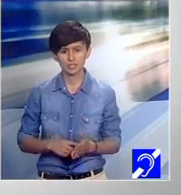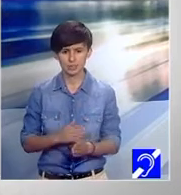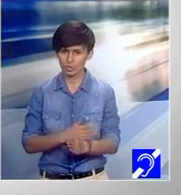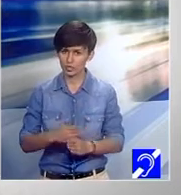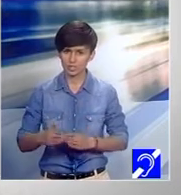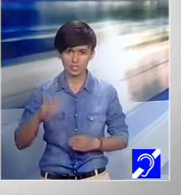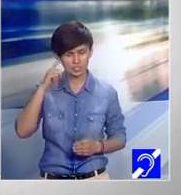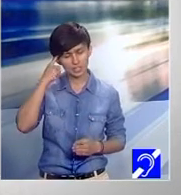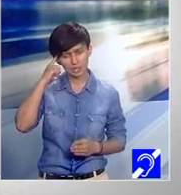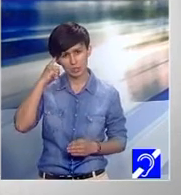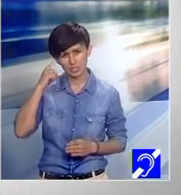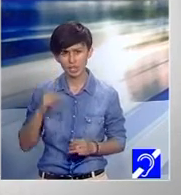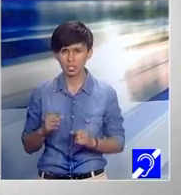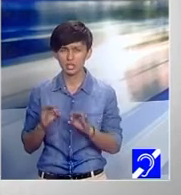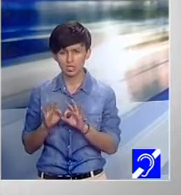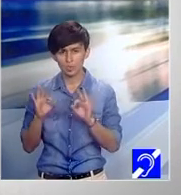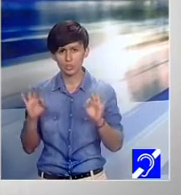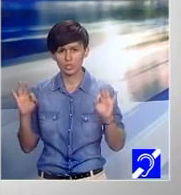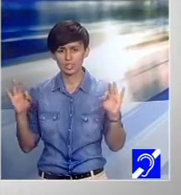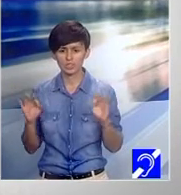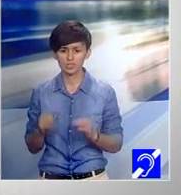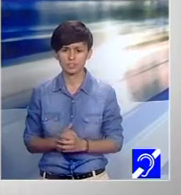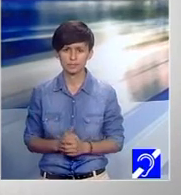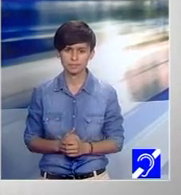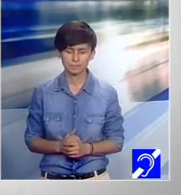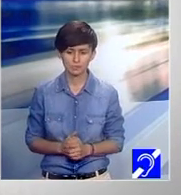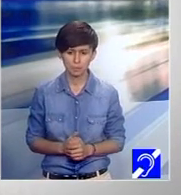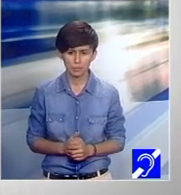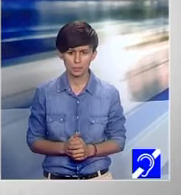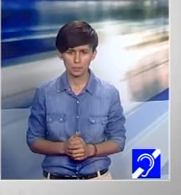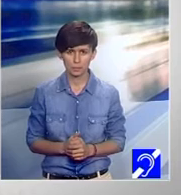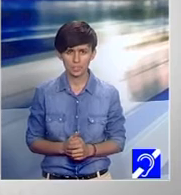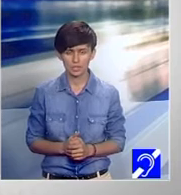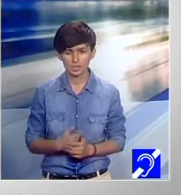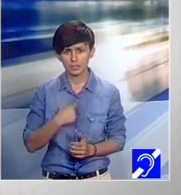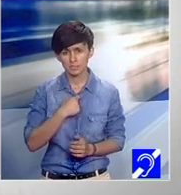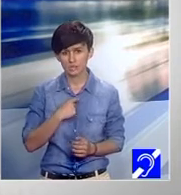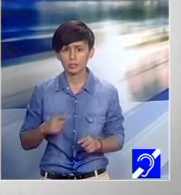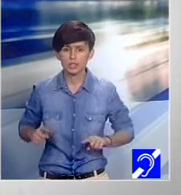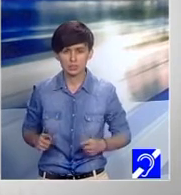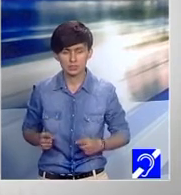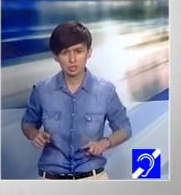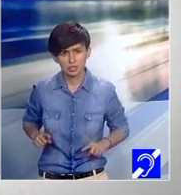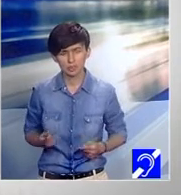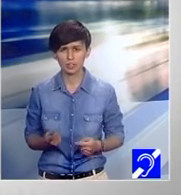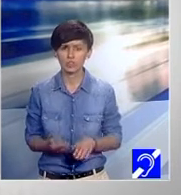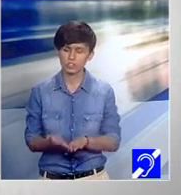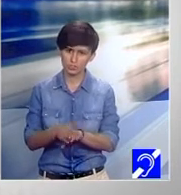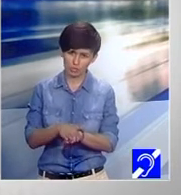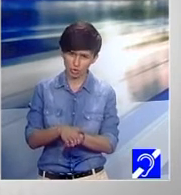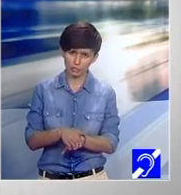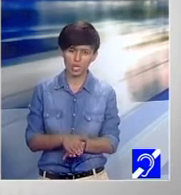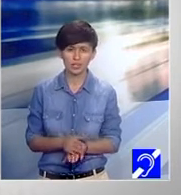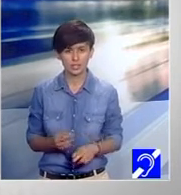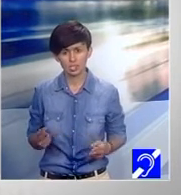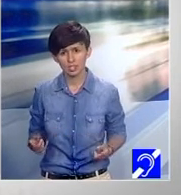la un retard mental ușor până la un retard mental grav și, trebuie să spun, chiar și moarte lentă în cele din urmă, pentru că, din păcate, să știți că